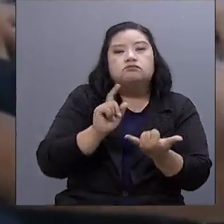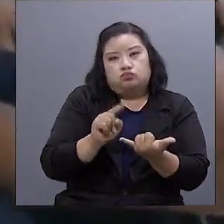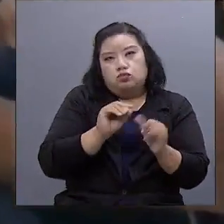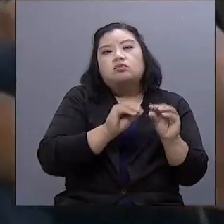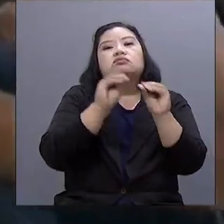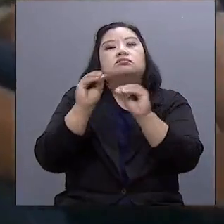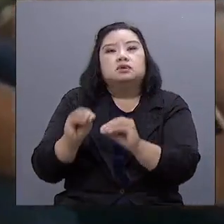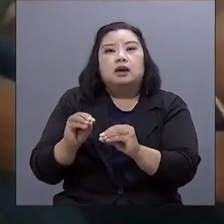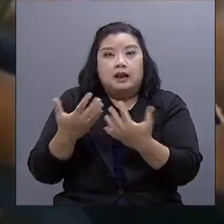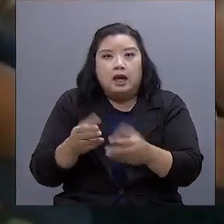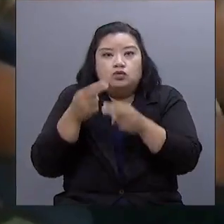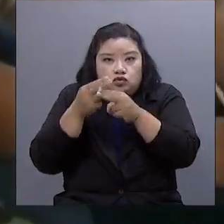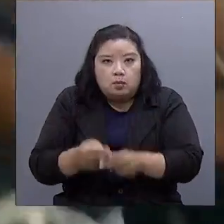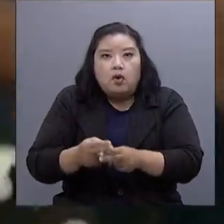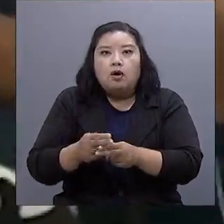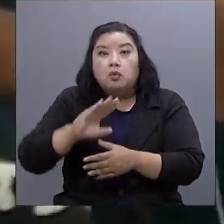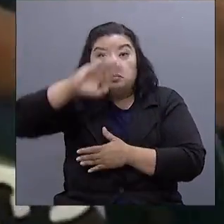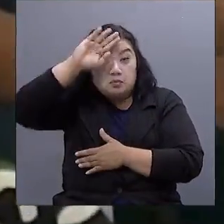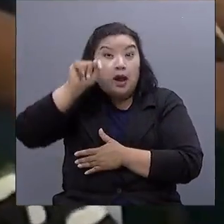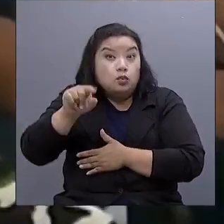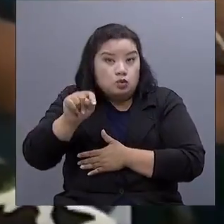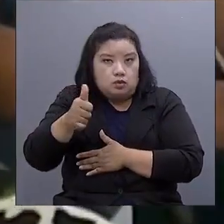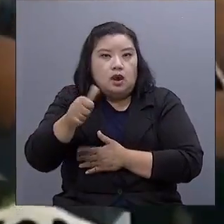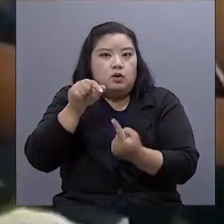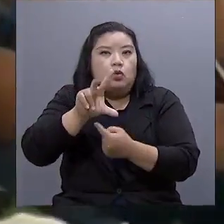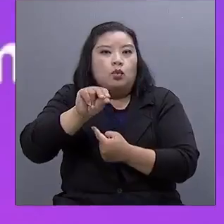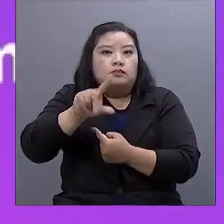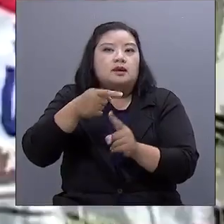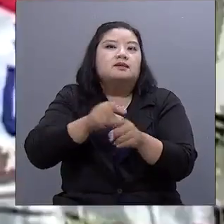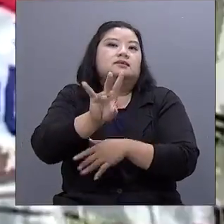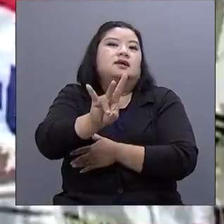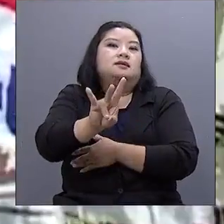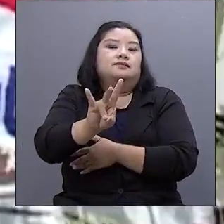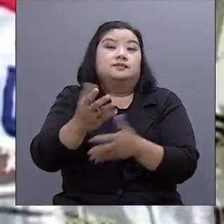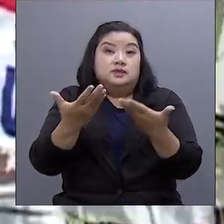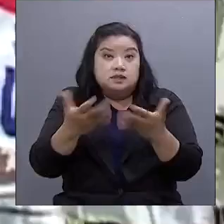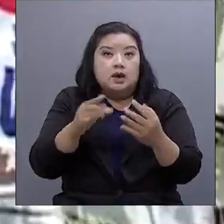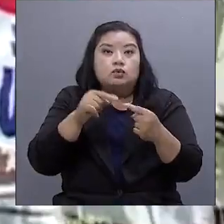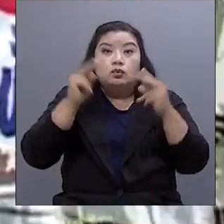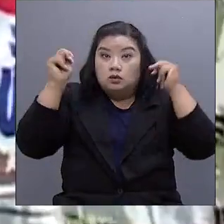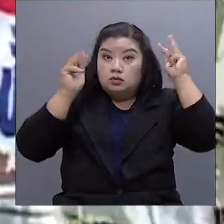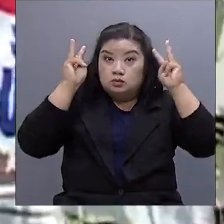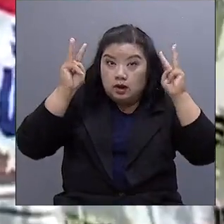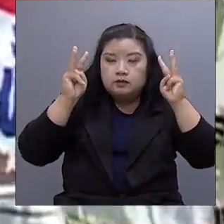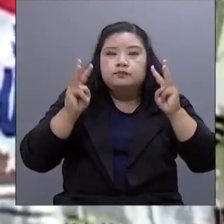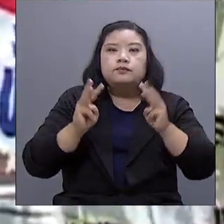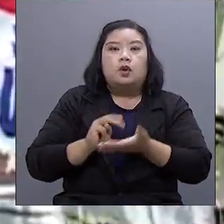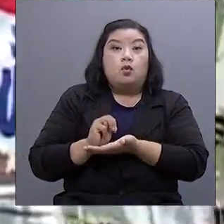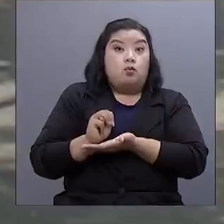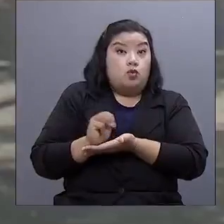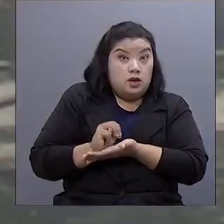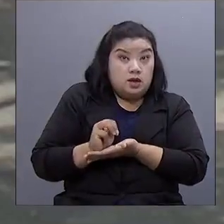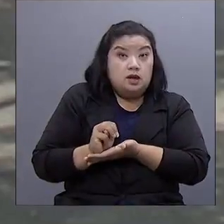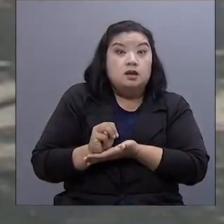จะให้บริการเฉพาะผู้ป่วยฉุกเฉินเท่านั้นนะคะส่วนที่จังหวัดนครสวรรค์ค่ะเจ้าหน้าที่มูลนิธิเจ้าพ่อกวนอู